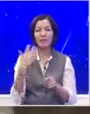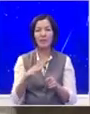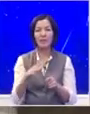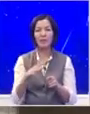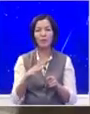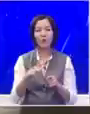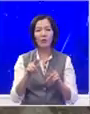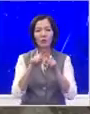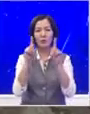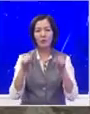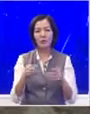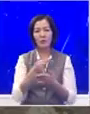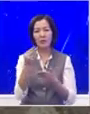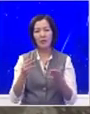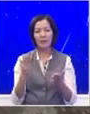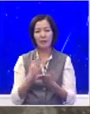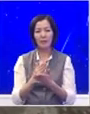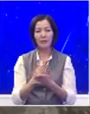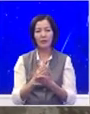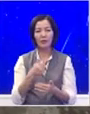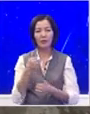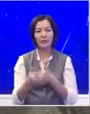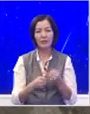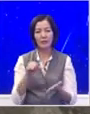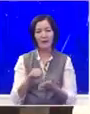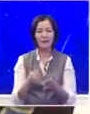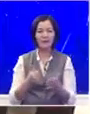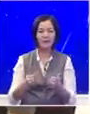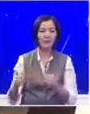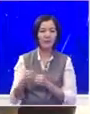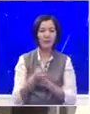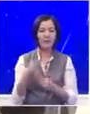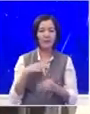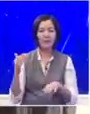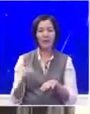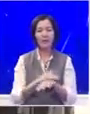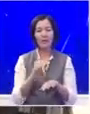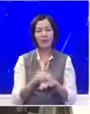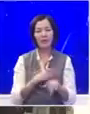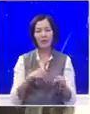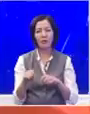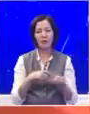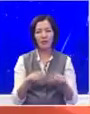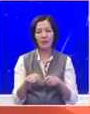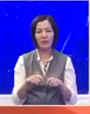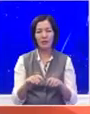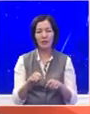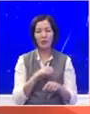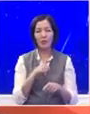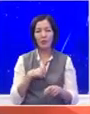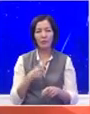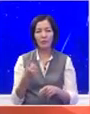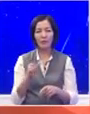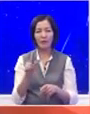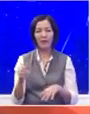кескіндеме салыпты. Шеберлерінің шыңдауымен талай жарыста топ жарды. Өз мектебімдегі қайырымдылық жәрмеңкесін естіп, өз туындыларым арқылы бір адамға